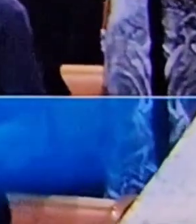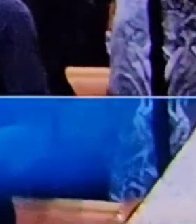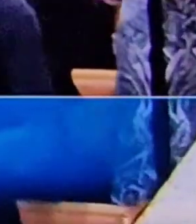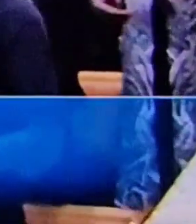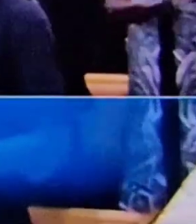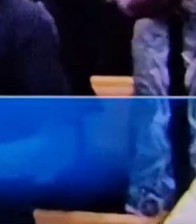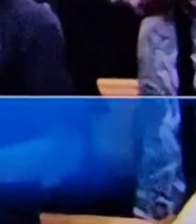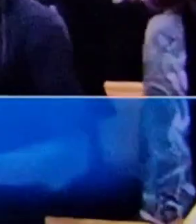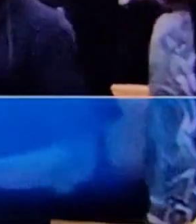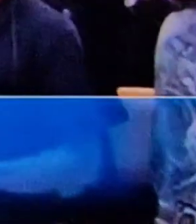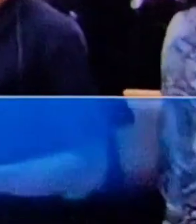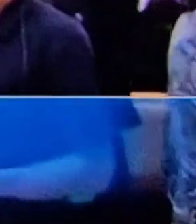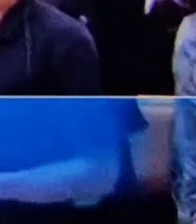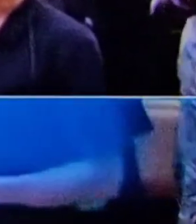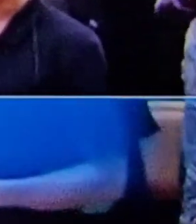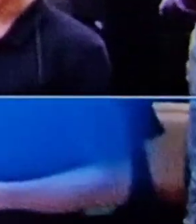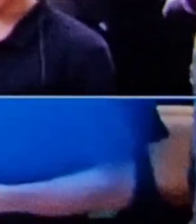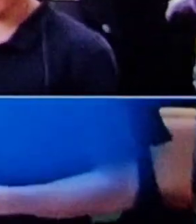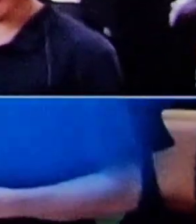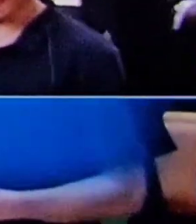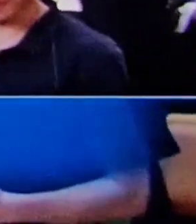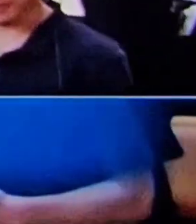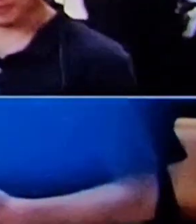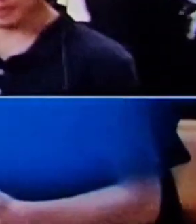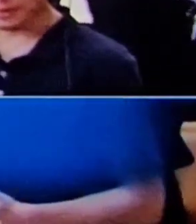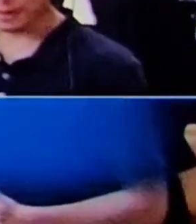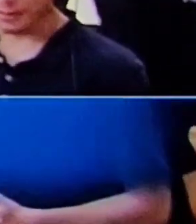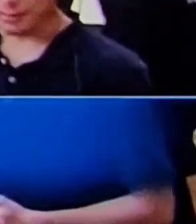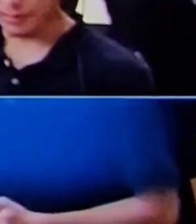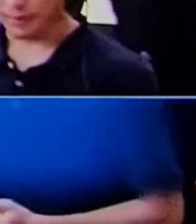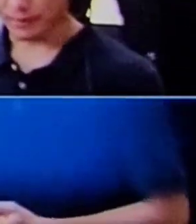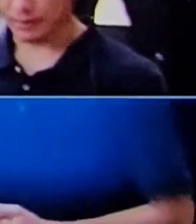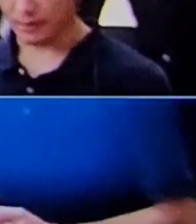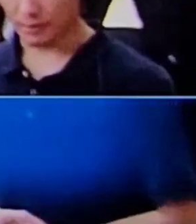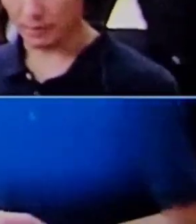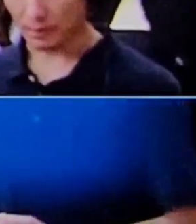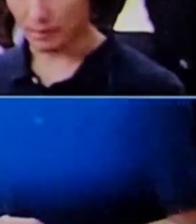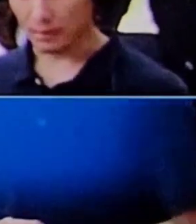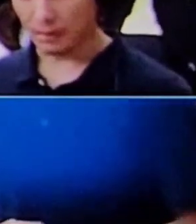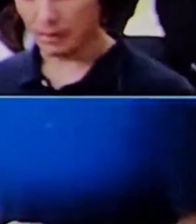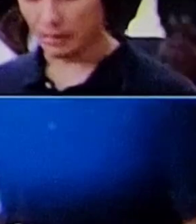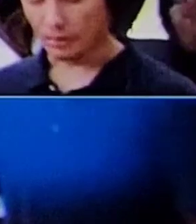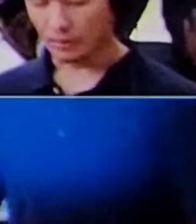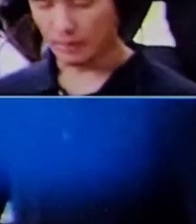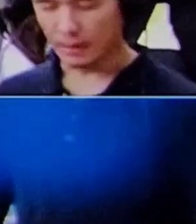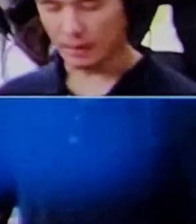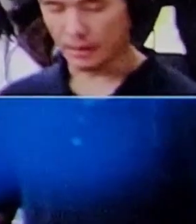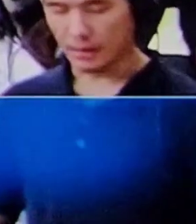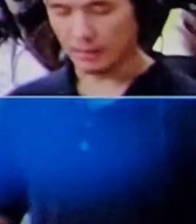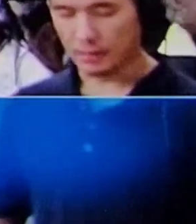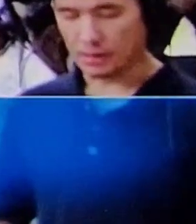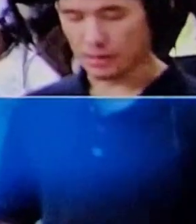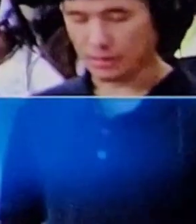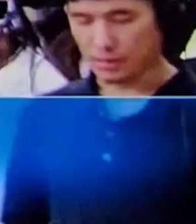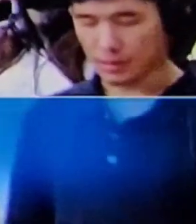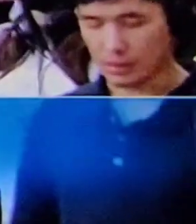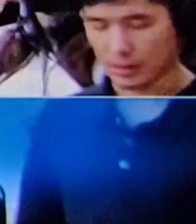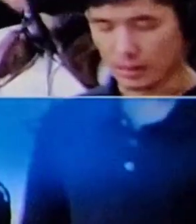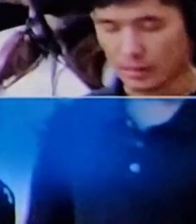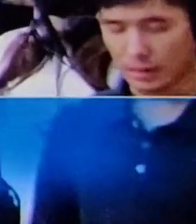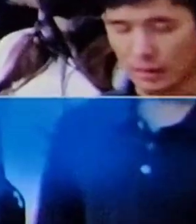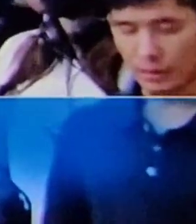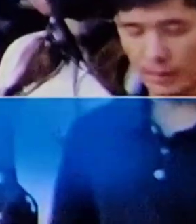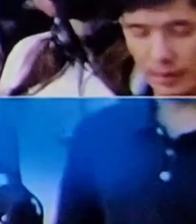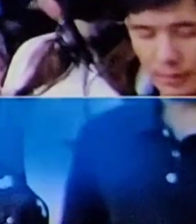할렐루야. 주님 사랑합니다. 주님 보자 주님 바라봅니다. 주님의 시험을 함께 역사하여 주옵소서. 하나님의 우리 인생을 살아갈